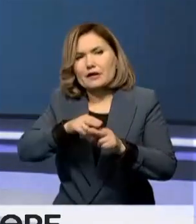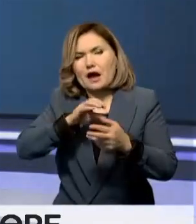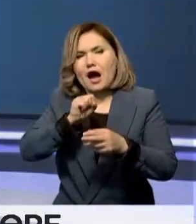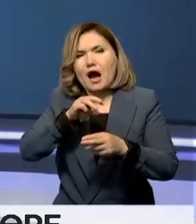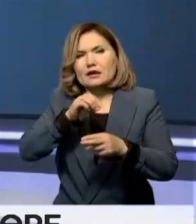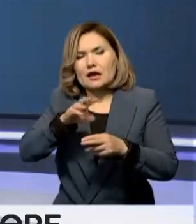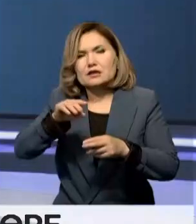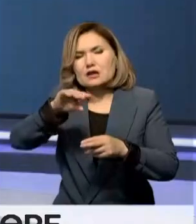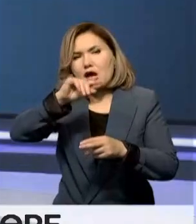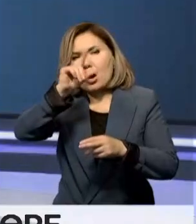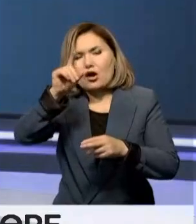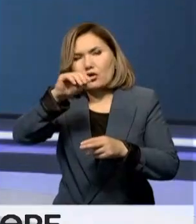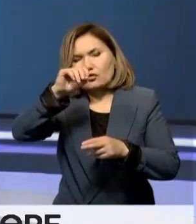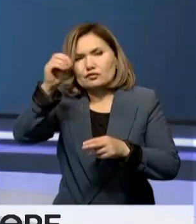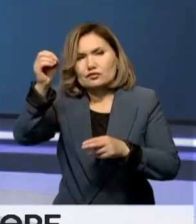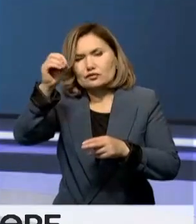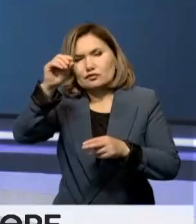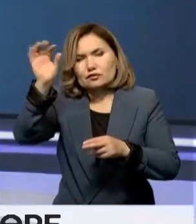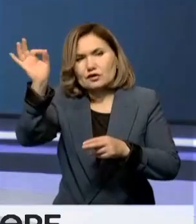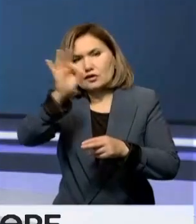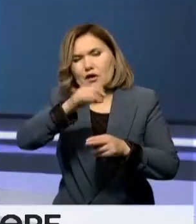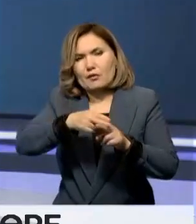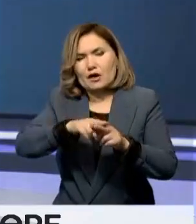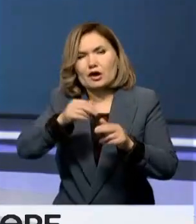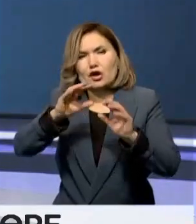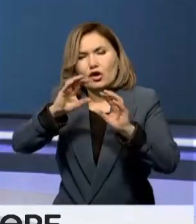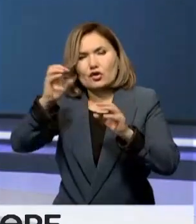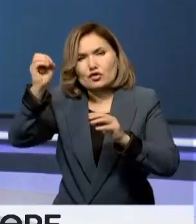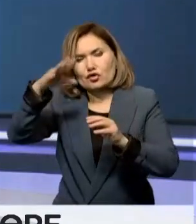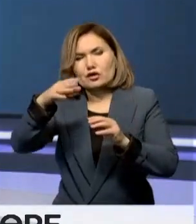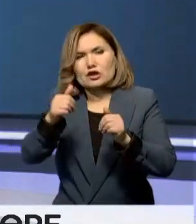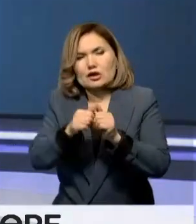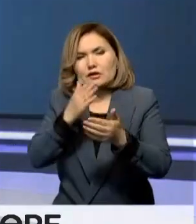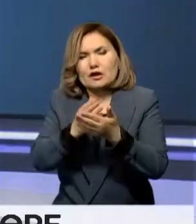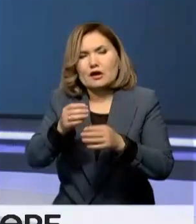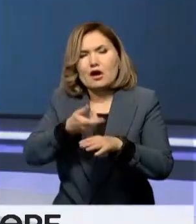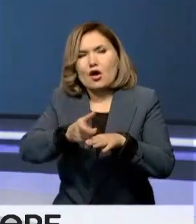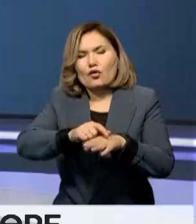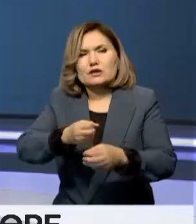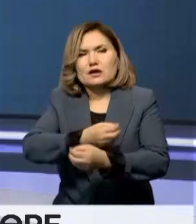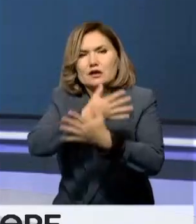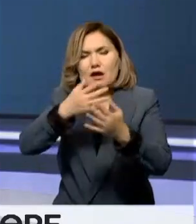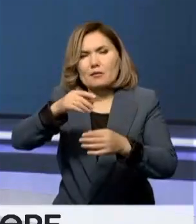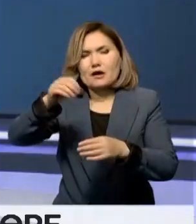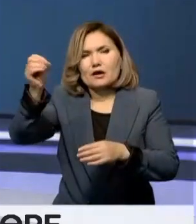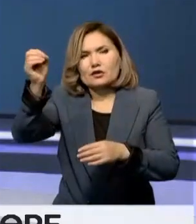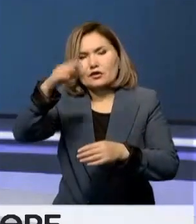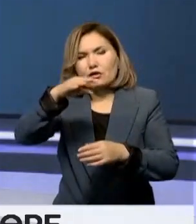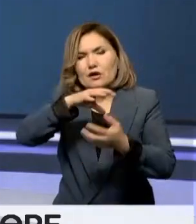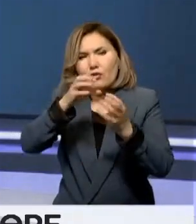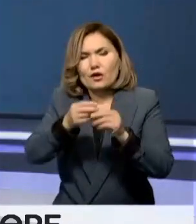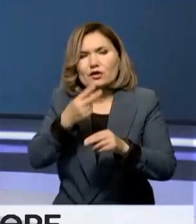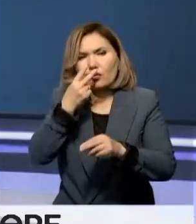Атлас құйрықты жұлдызының күнге жақындап келе жатқанын айқындаған. Жақындаған сайын жарқырай түскен құйрықты жұлдызды түнде айқын